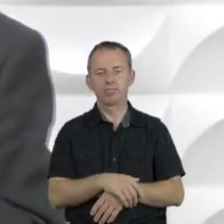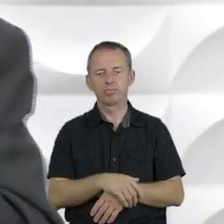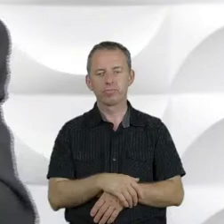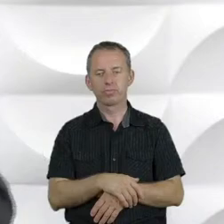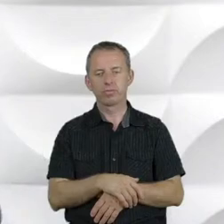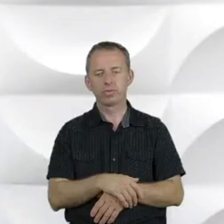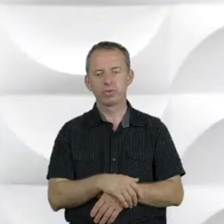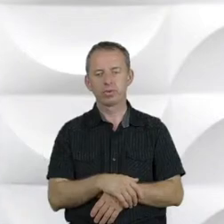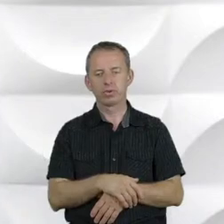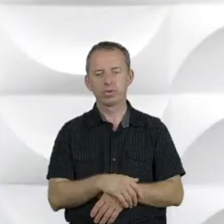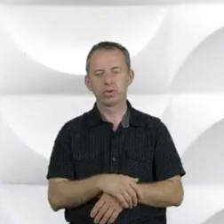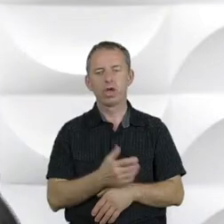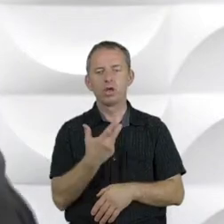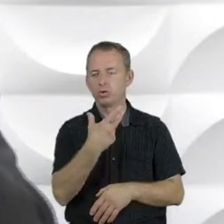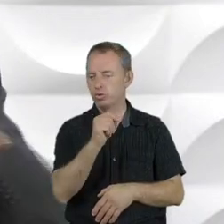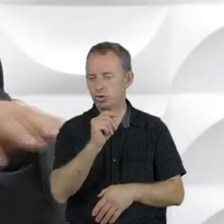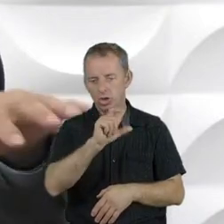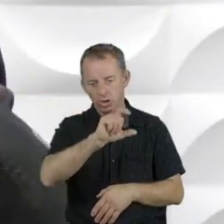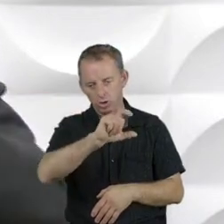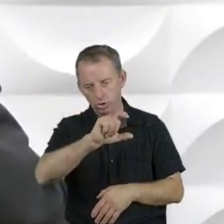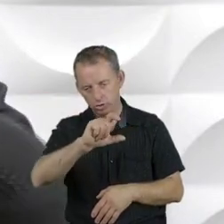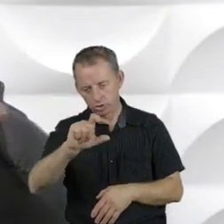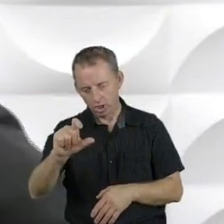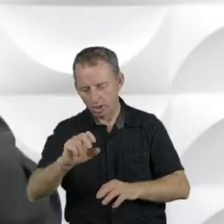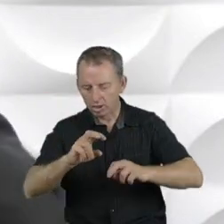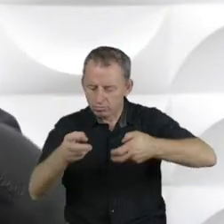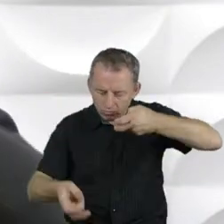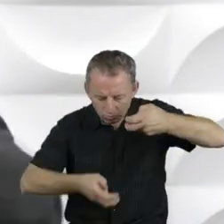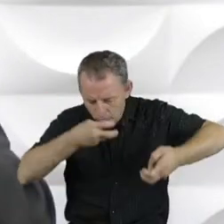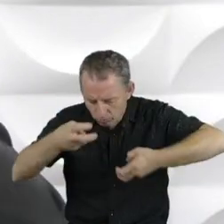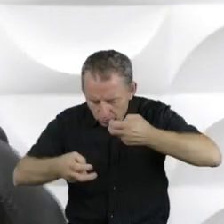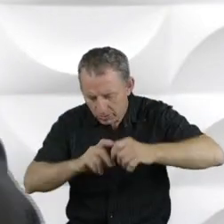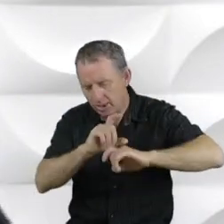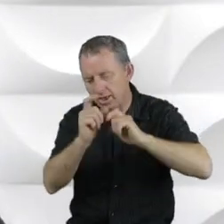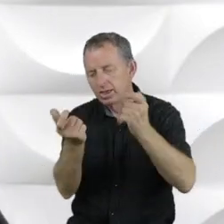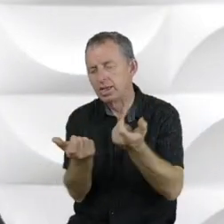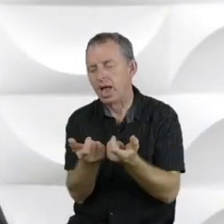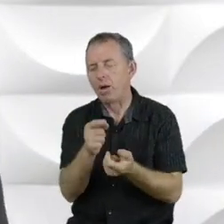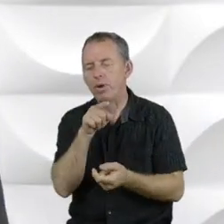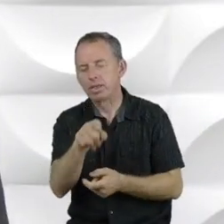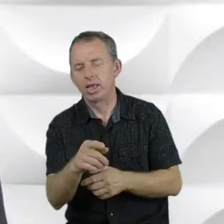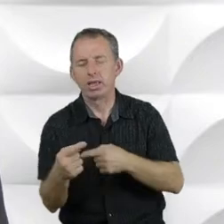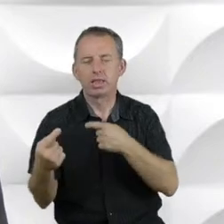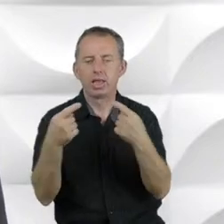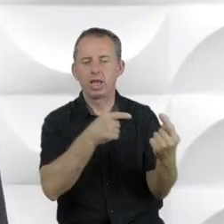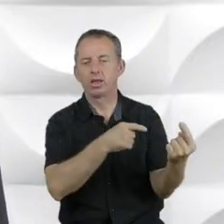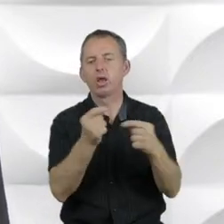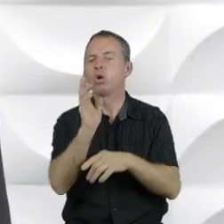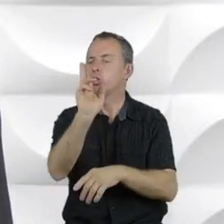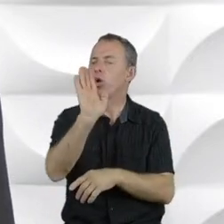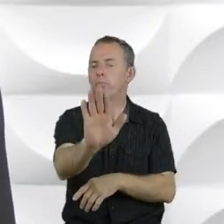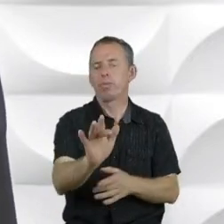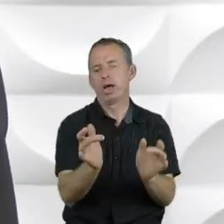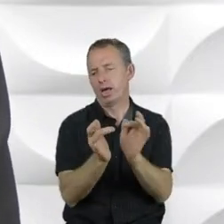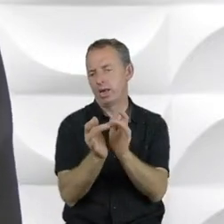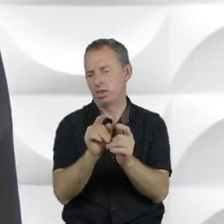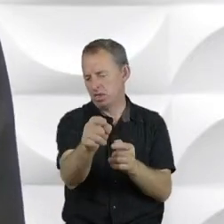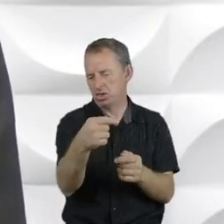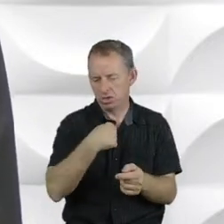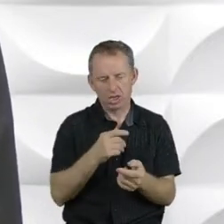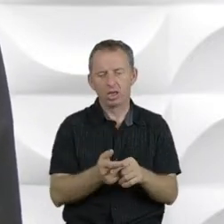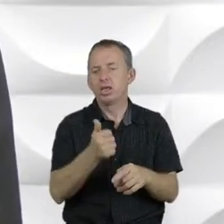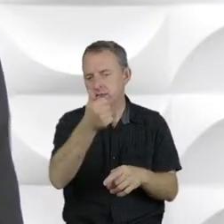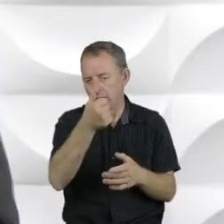Nie czas na rozgrzebywanie teraz całej tej dyskusji i kto ma rację. Jedno jest